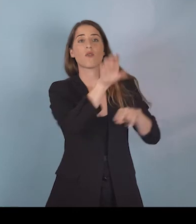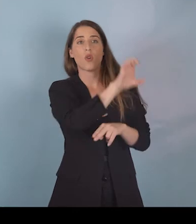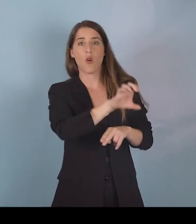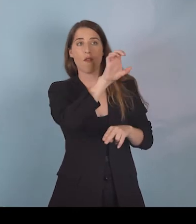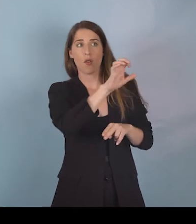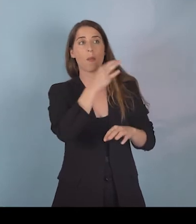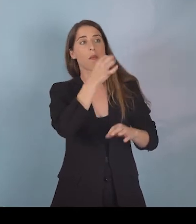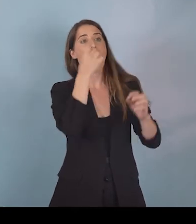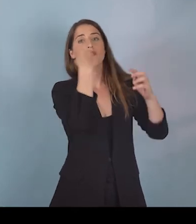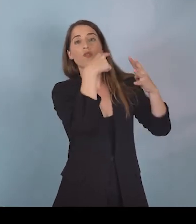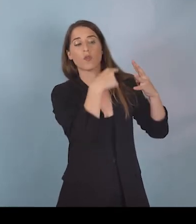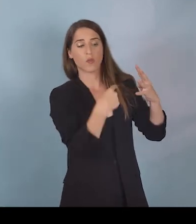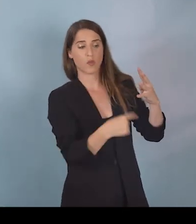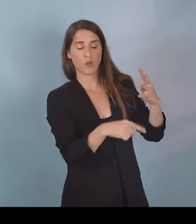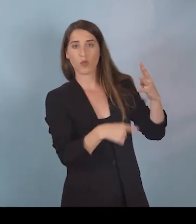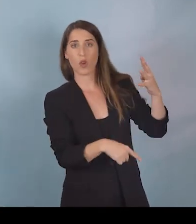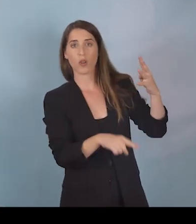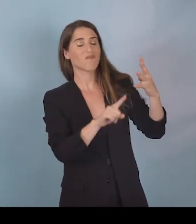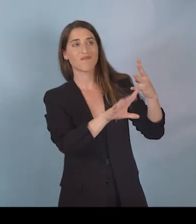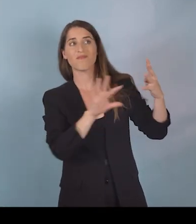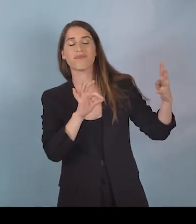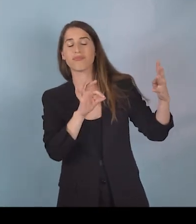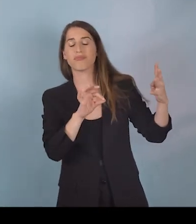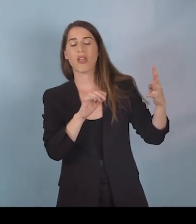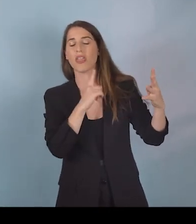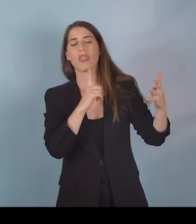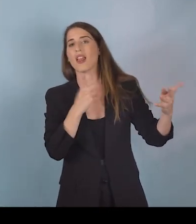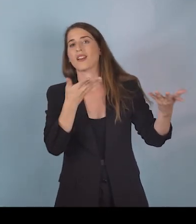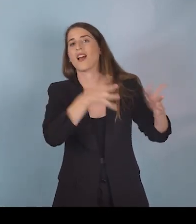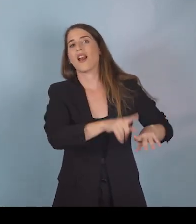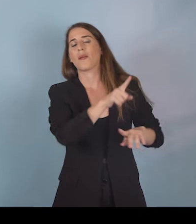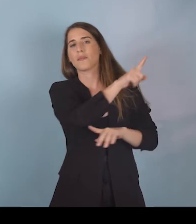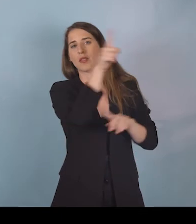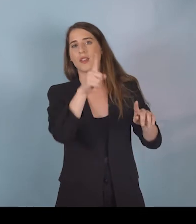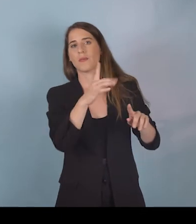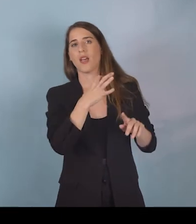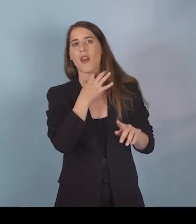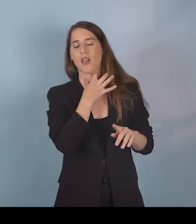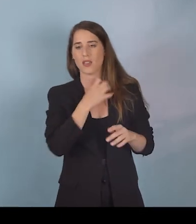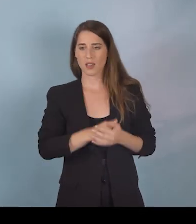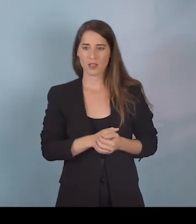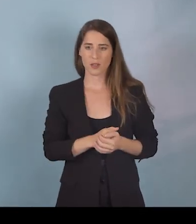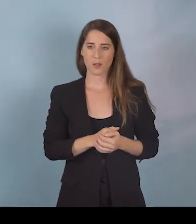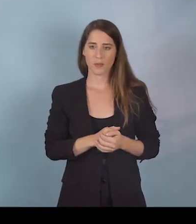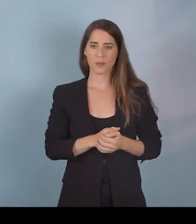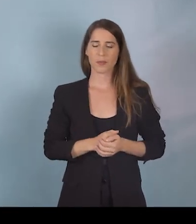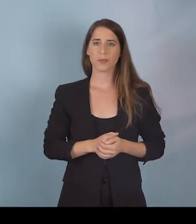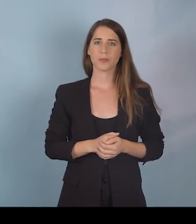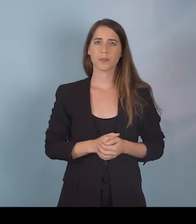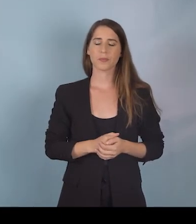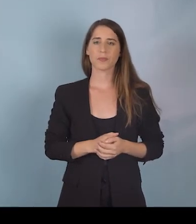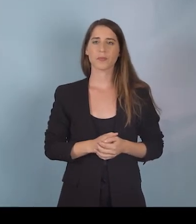πληρεί τα standards που έχει θέσει το Συμβούλιο της Ευρώπης μέσω του εγκεκριμένου της κοινοβουλευτικής ολομέλειάς